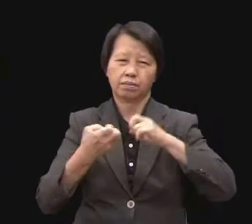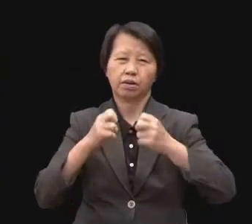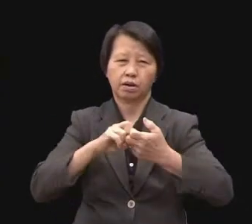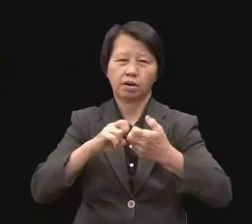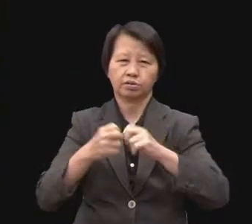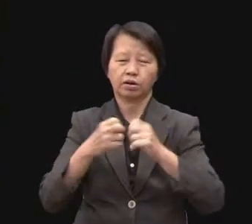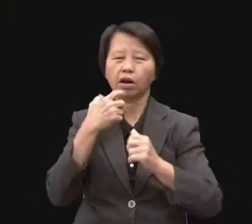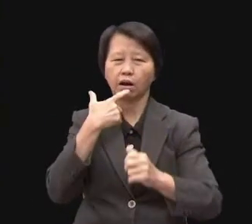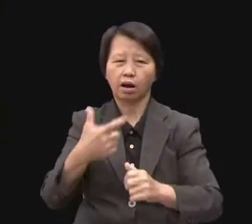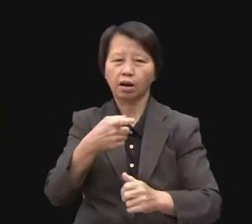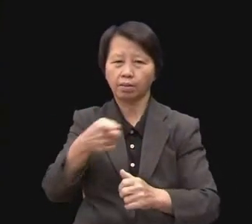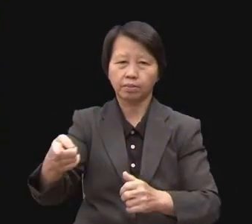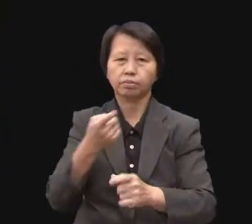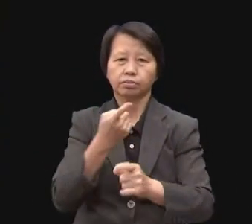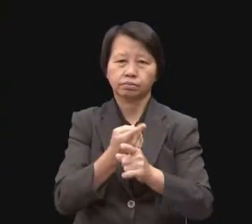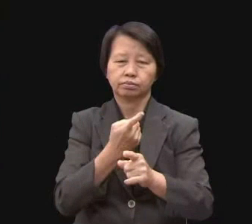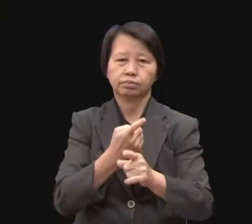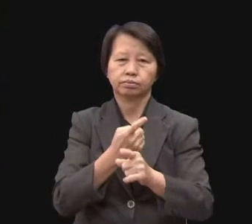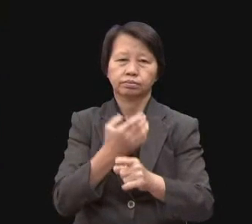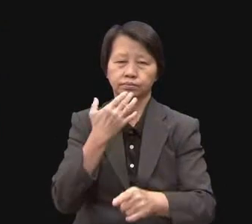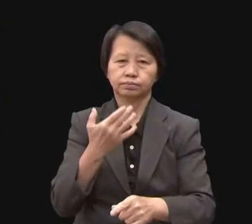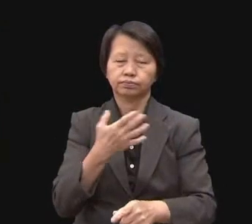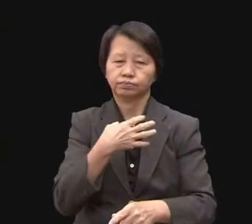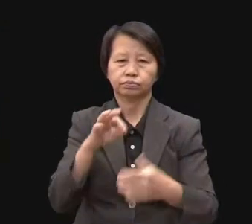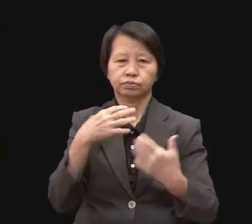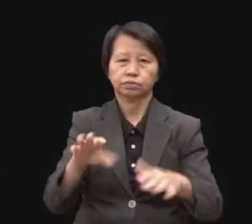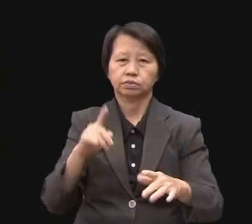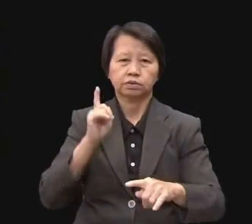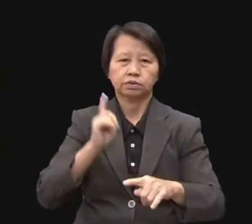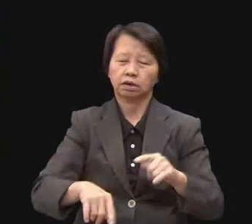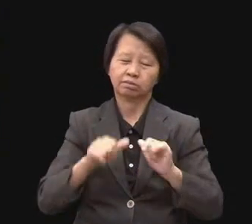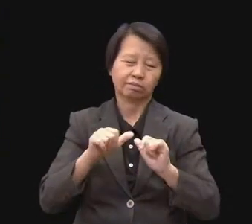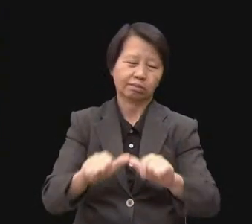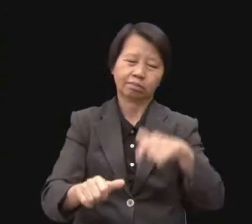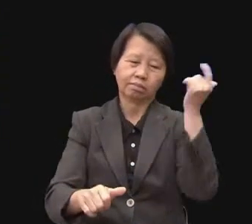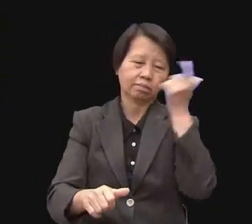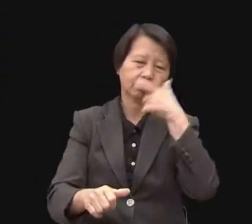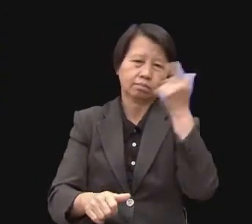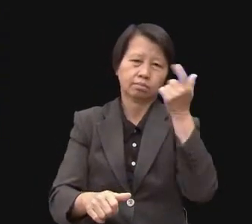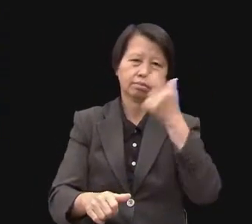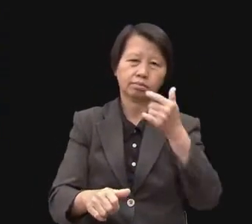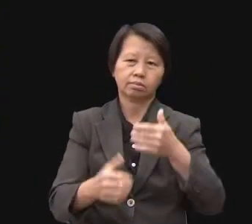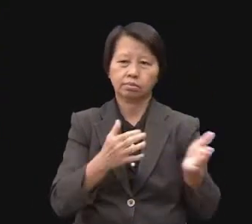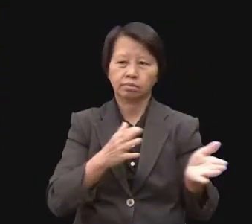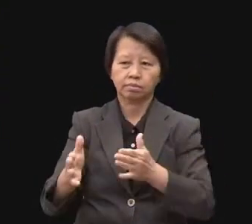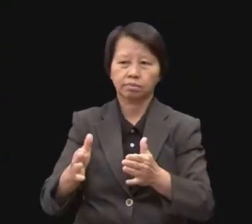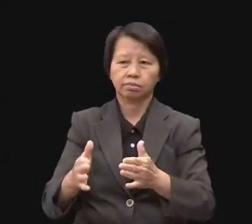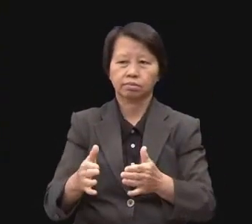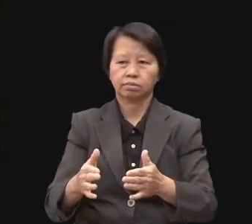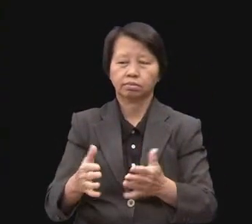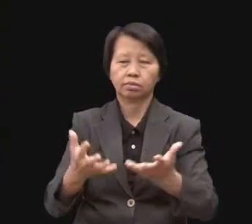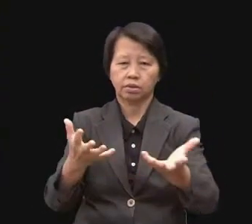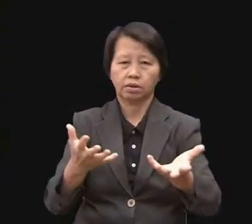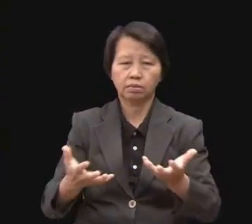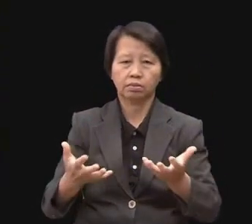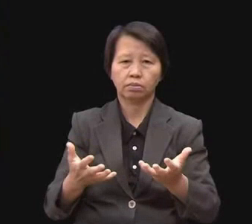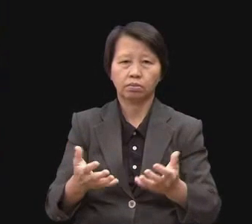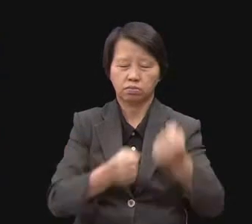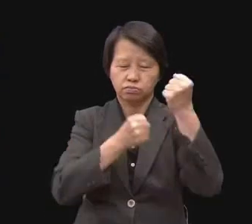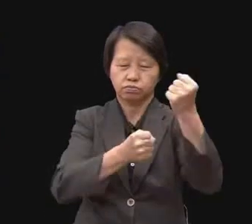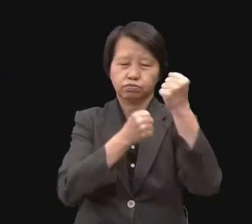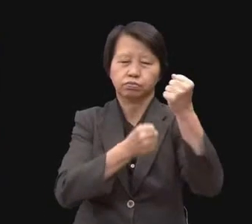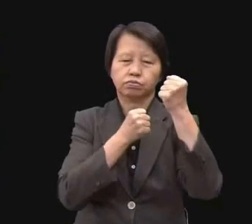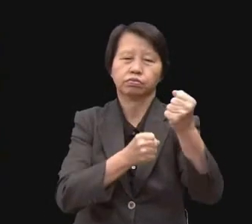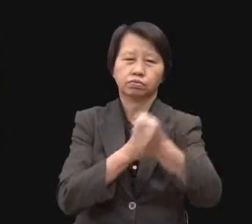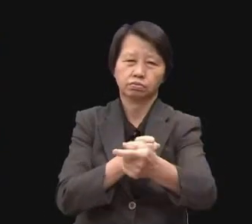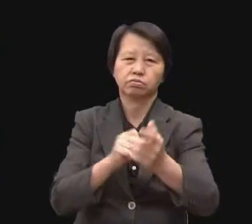sekian lama dan telah tidak meneruskan dengan rancangan beberapa pihak yang mau mogok dan